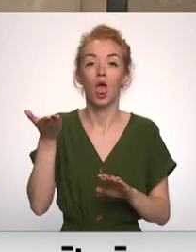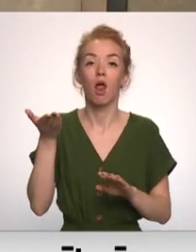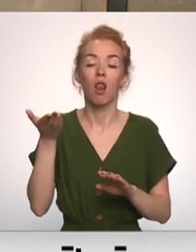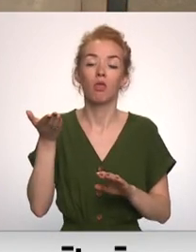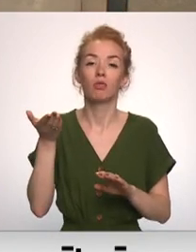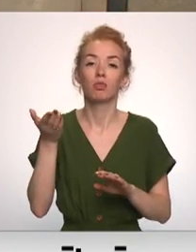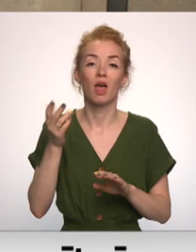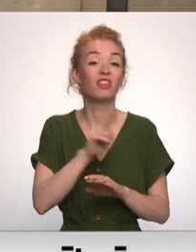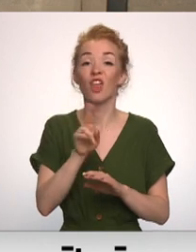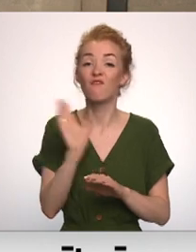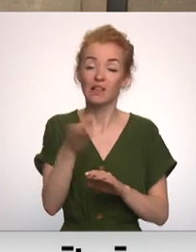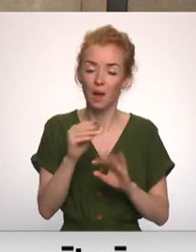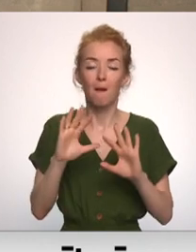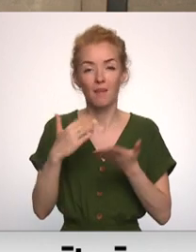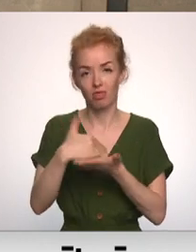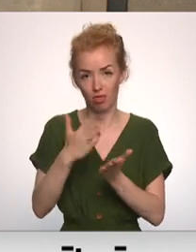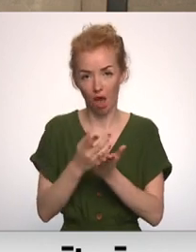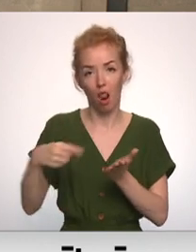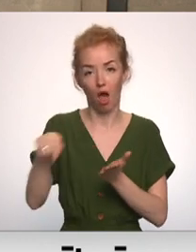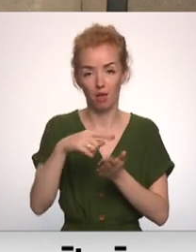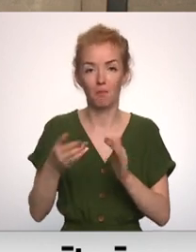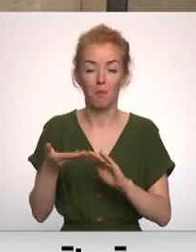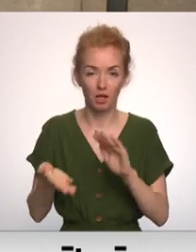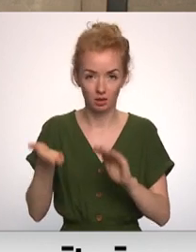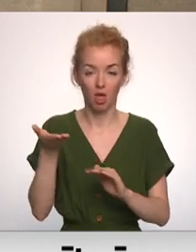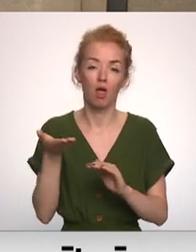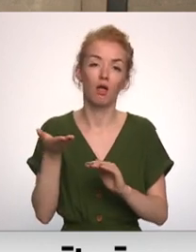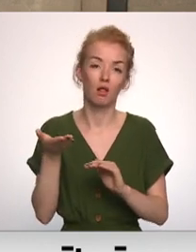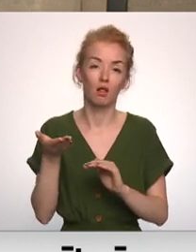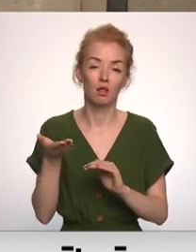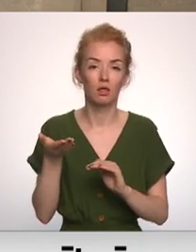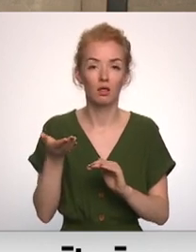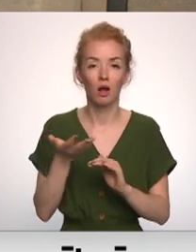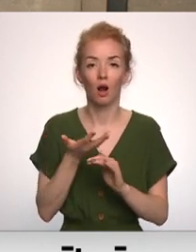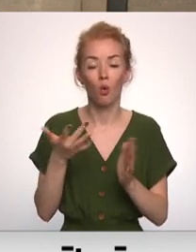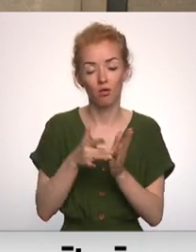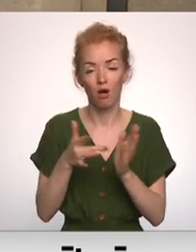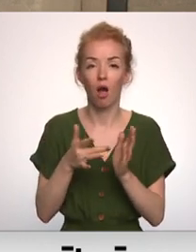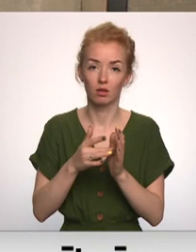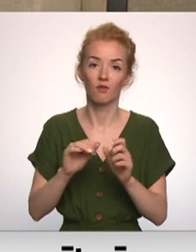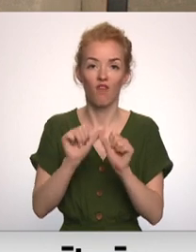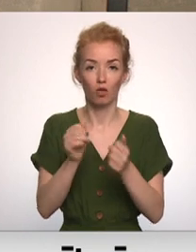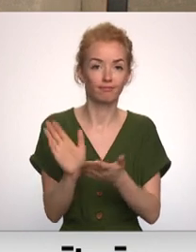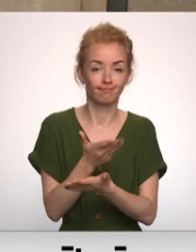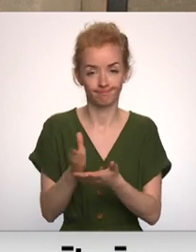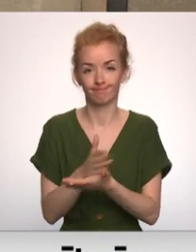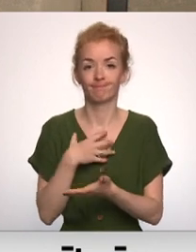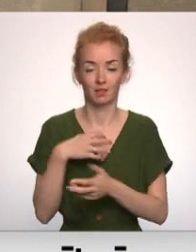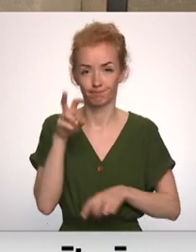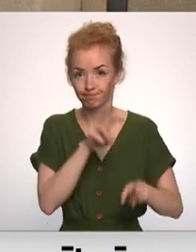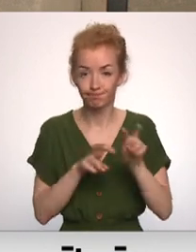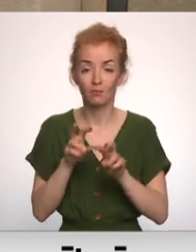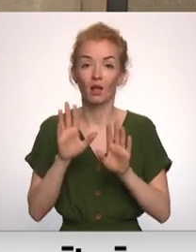pilnīgi noteikti ne visām, vismaz pirmajā brīdī, bet mums nāksies kaut kādas risinājumus meklēt, lai